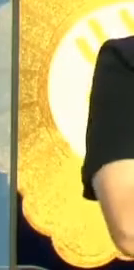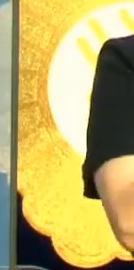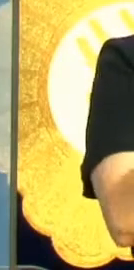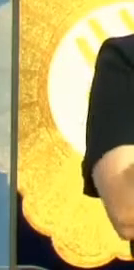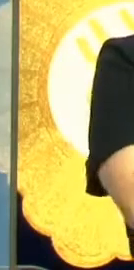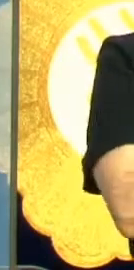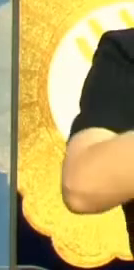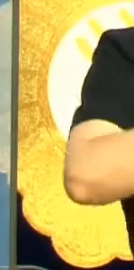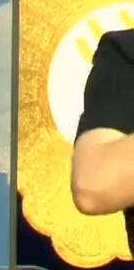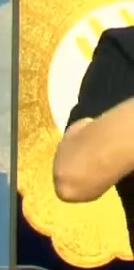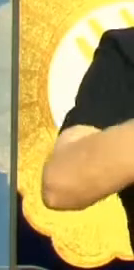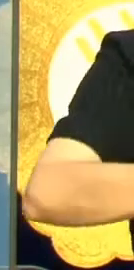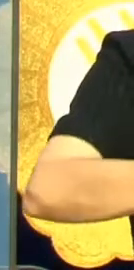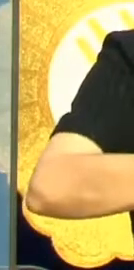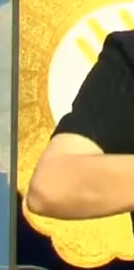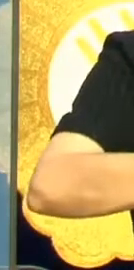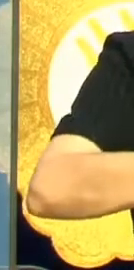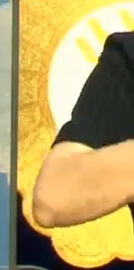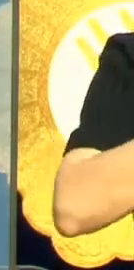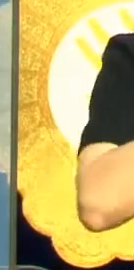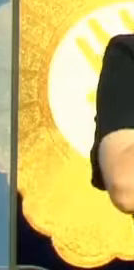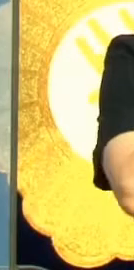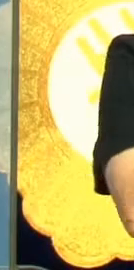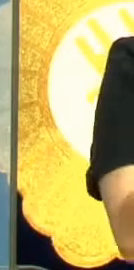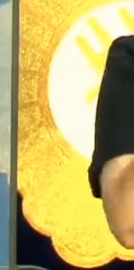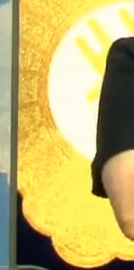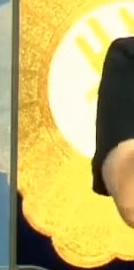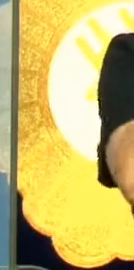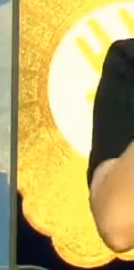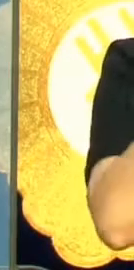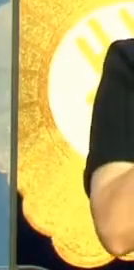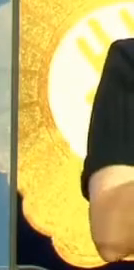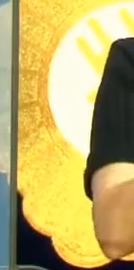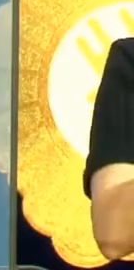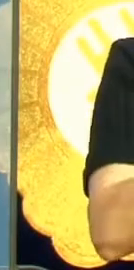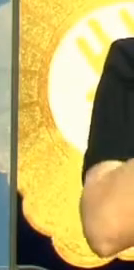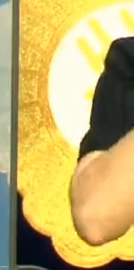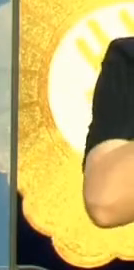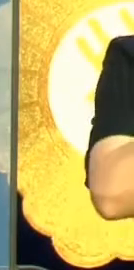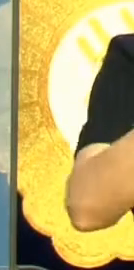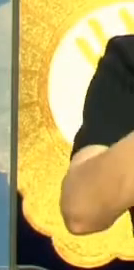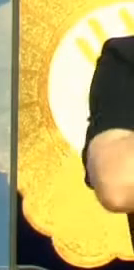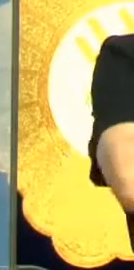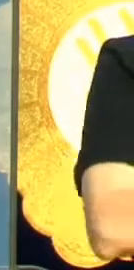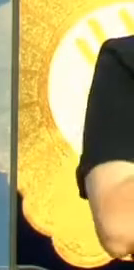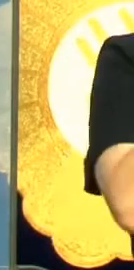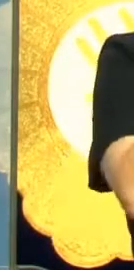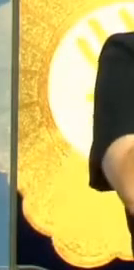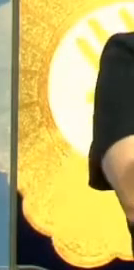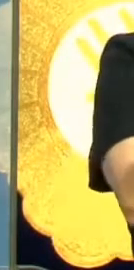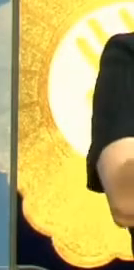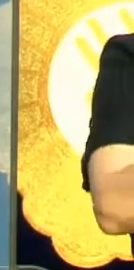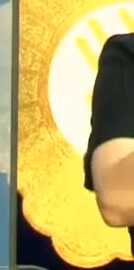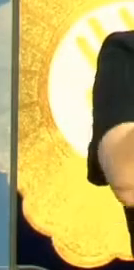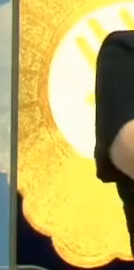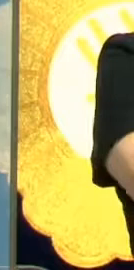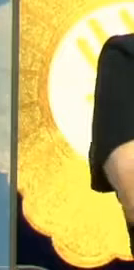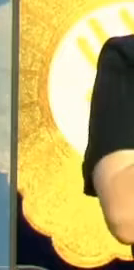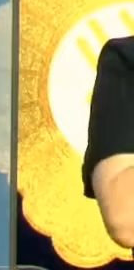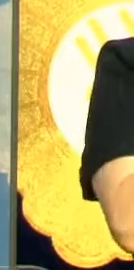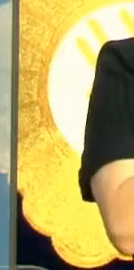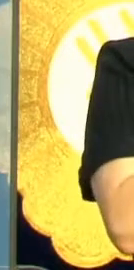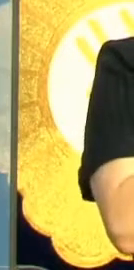위해 필수적이다라는 의견과 함께 시각장애인에게만 안마사 자격을 주도록 한 의료법에